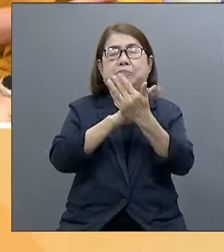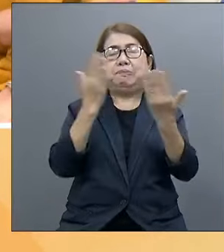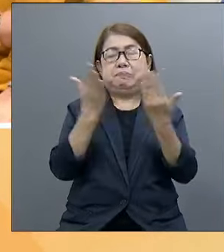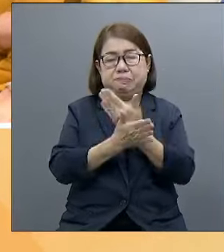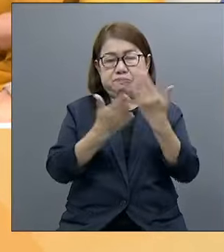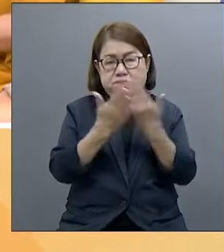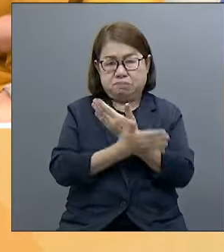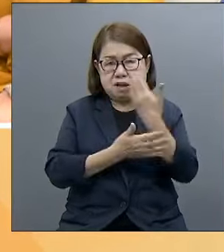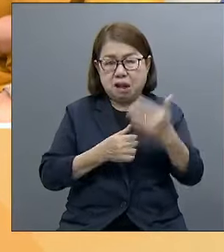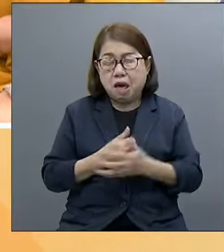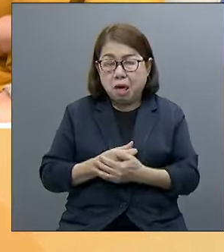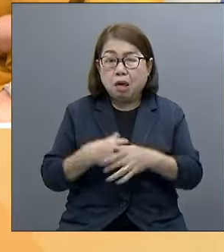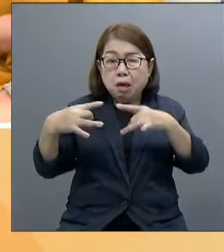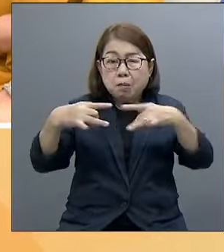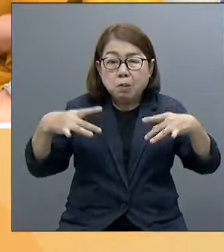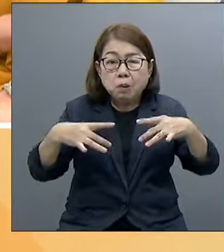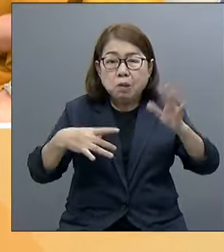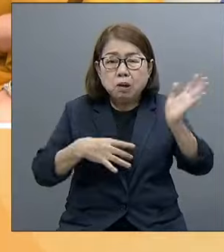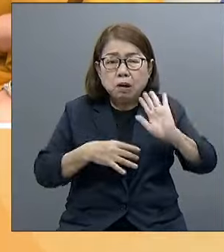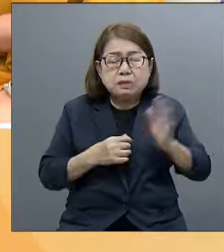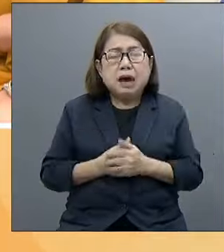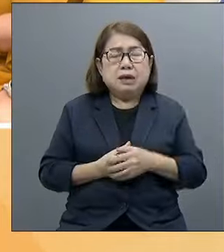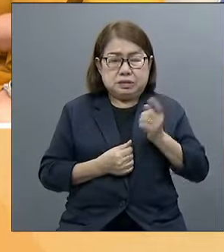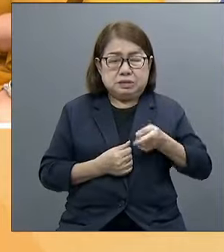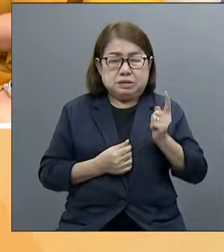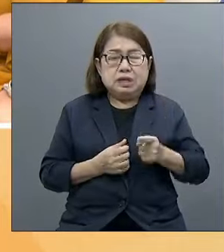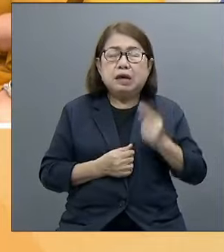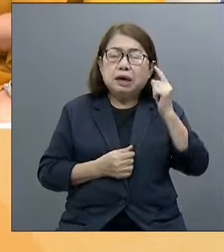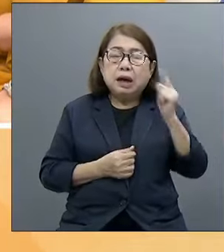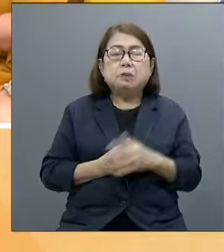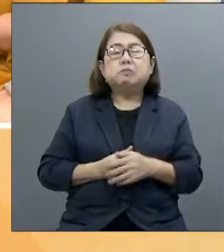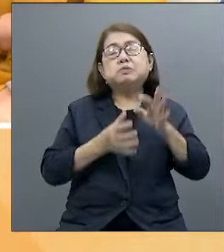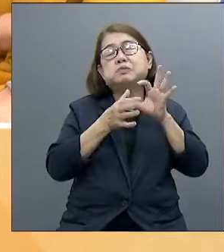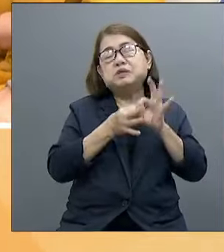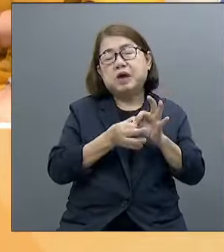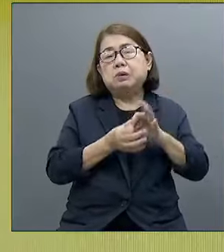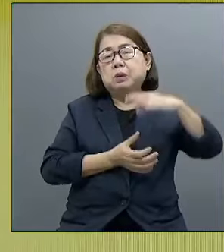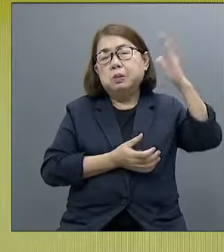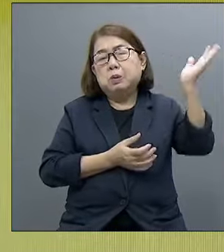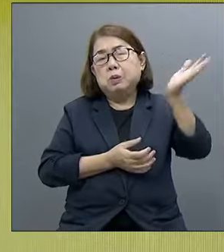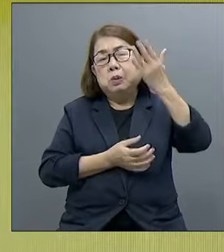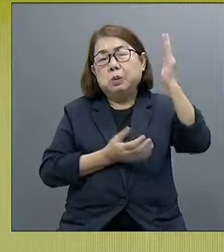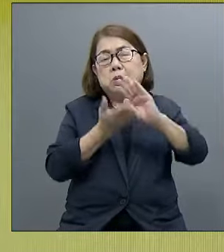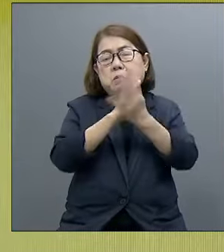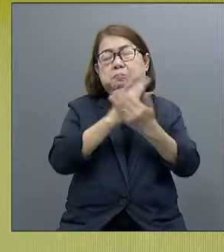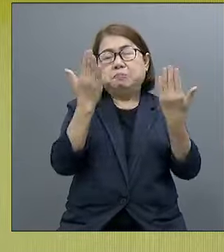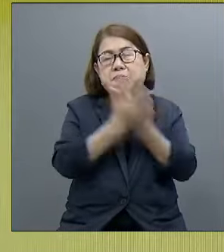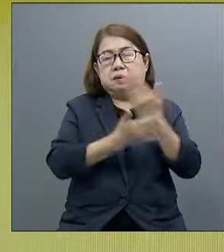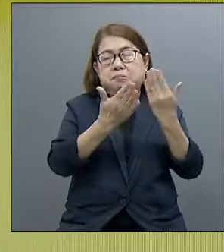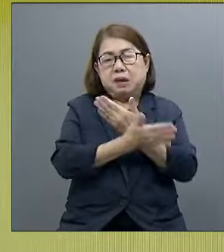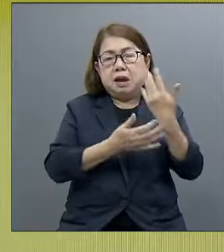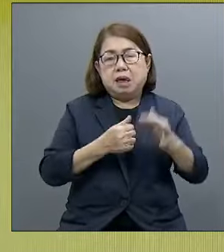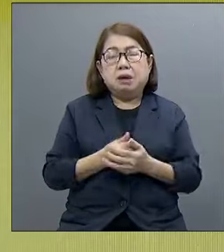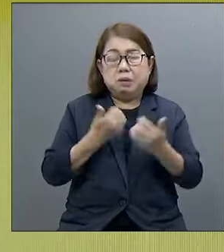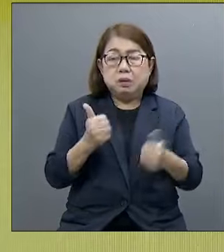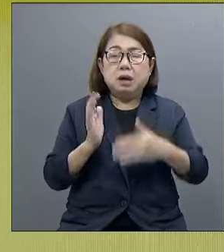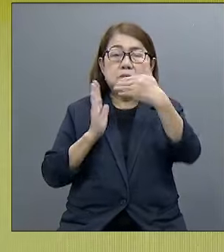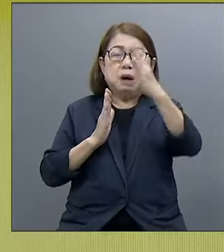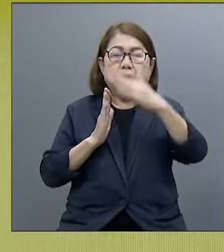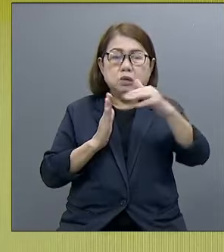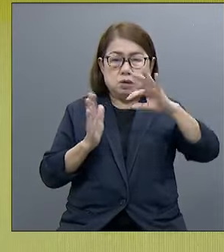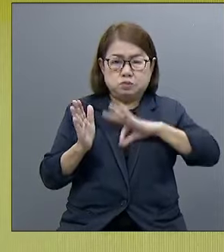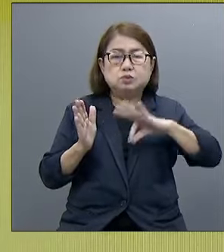ล่า จริงๆคืออันนี้เนี่ยคุณผู้ชมมันเป็นความแปรปรวนทางอากาศแหละนะคะแล้วก็เดี๋ยวช่วงนี้เนี่ยภาคเหนือมันจะหนาวขึ้น